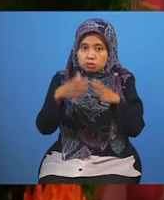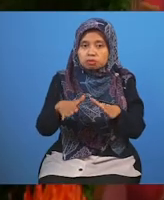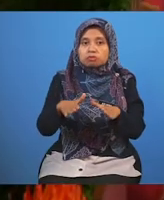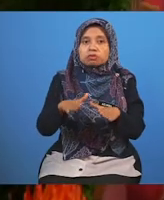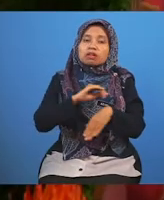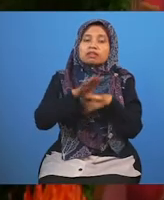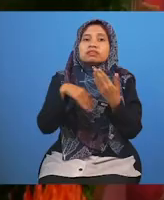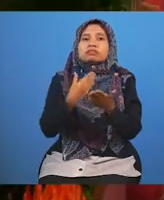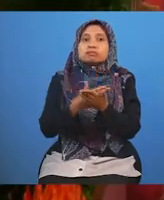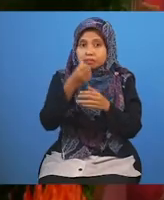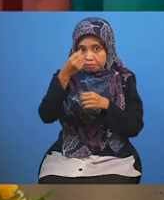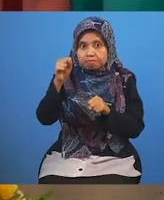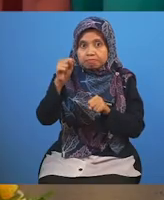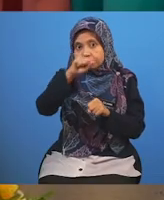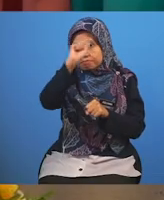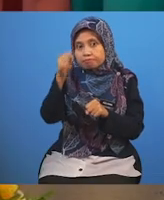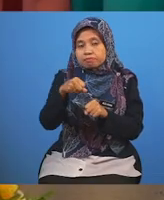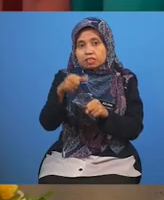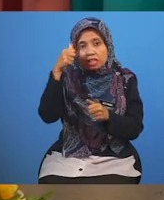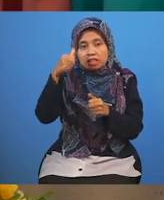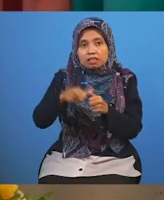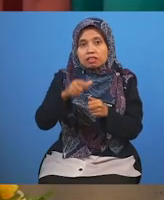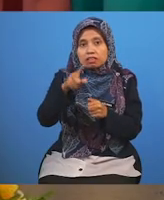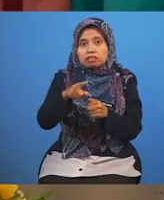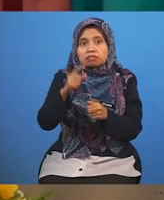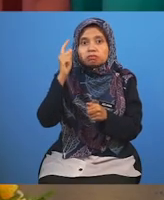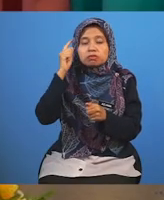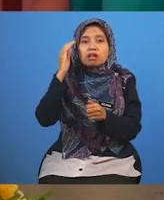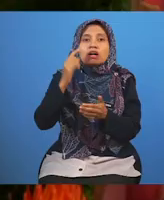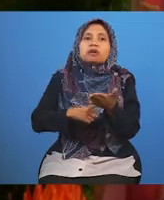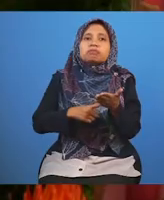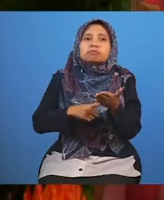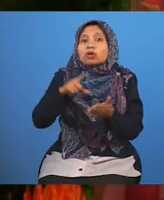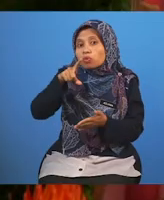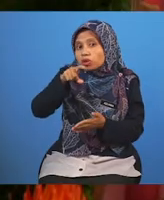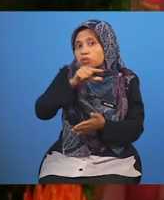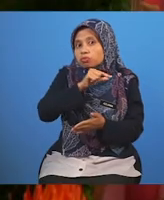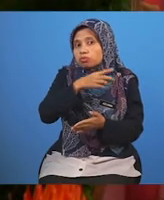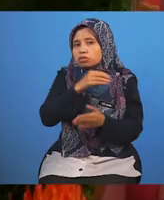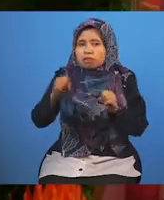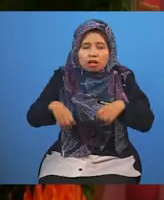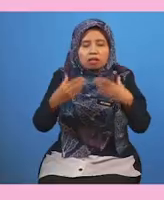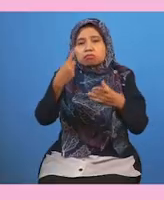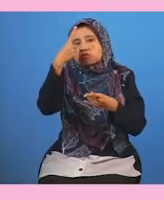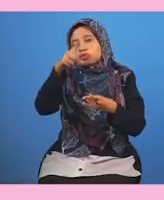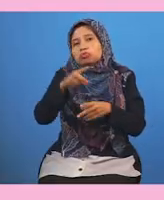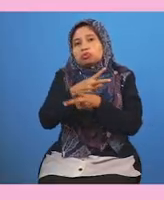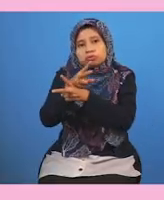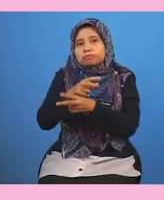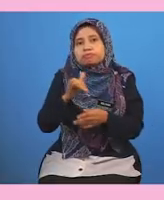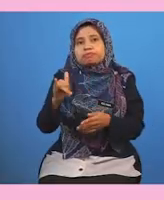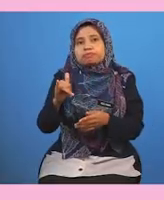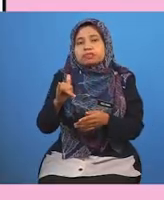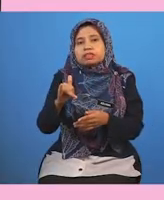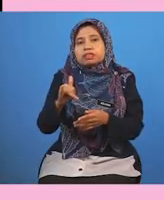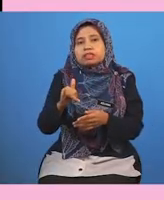para pelajar semua bersedia? Ingatkah kamu apa itu ulat burung dan bagaimana untuk menternaknya?